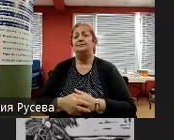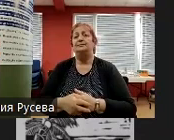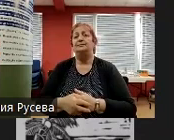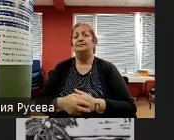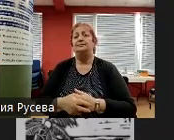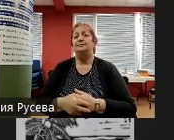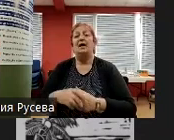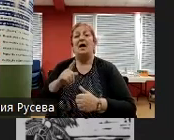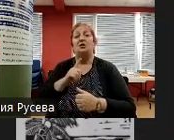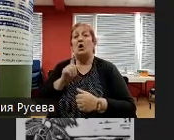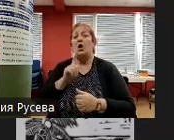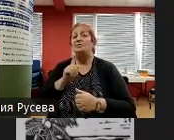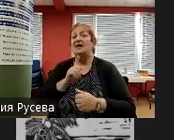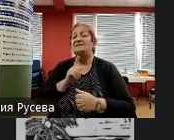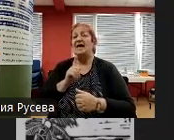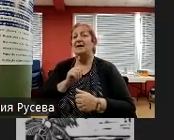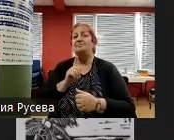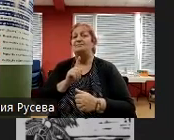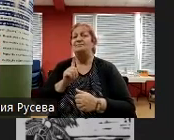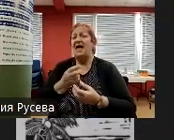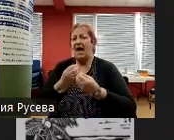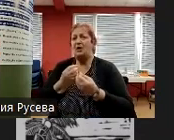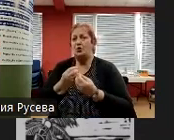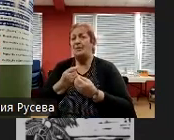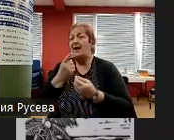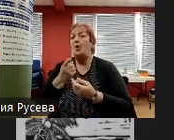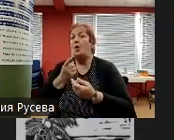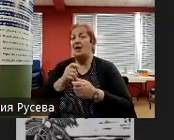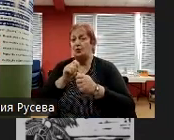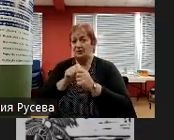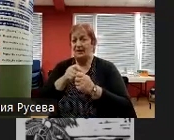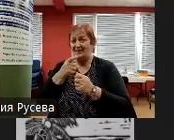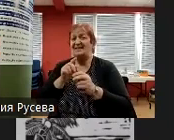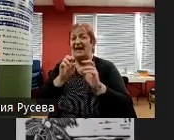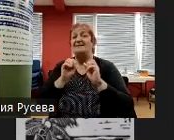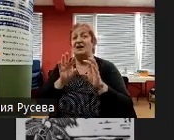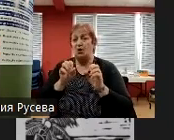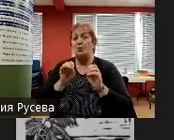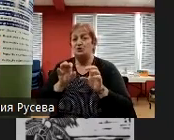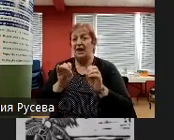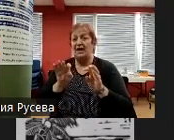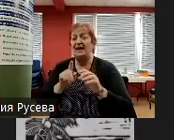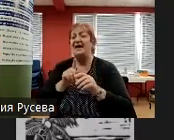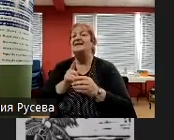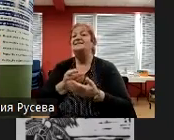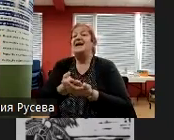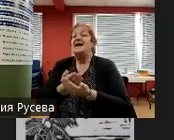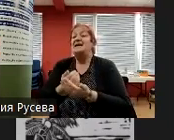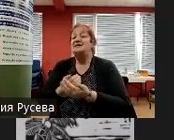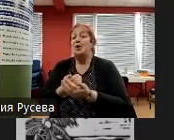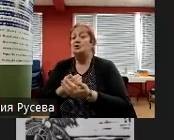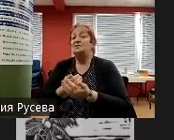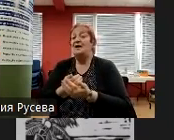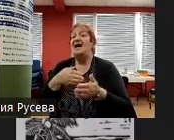Обаче не е за препоръчване, когато се съставят такива съобщения, да се използват,